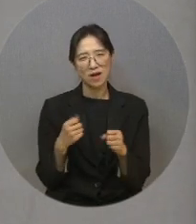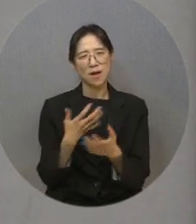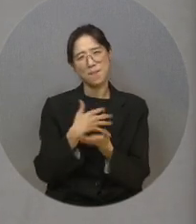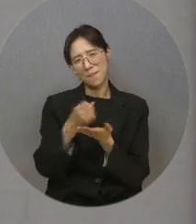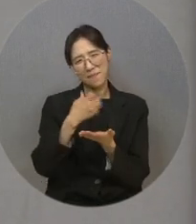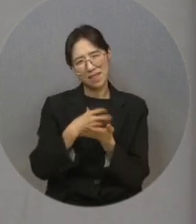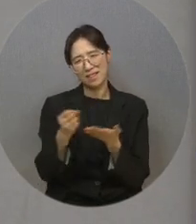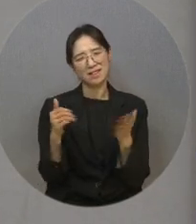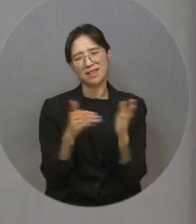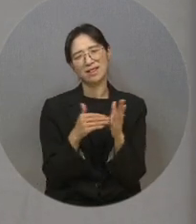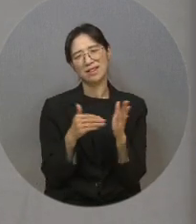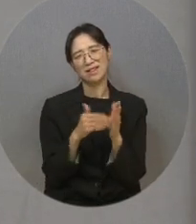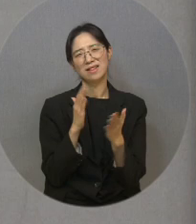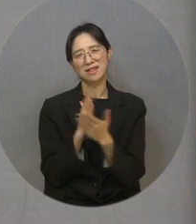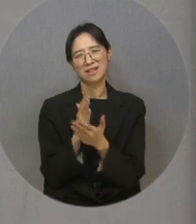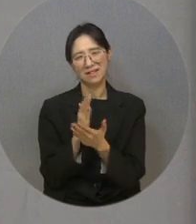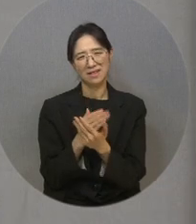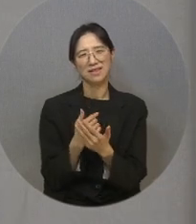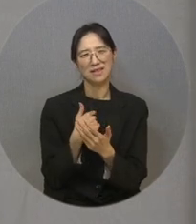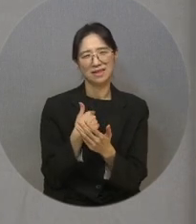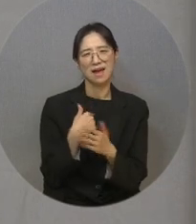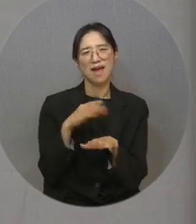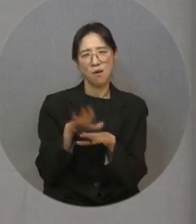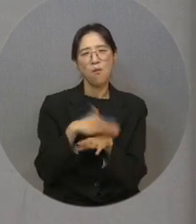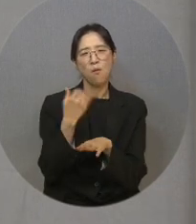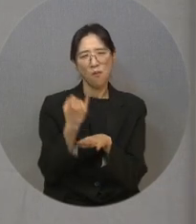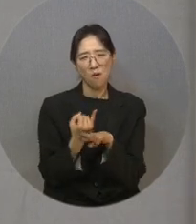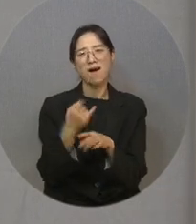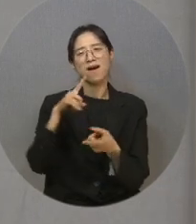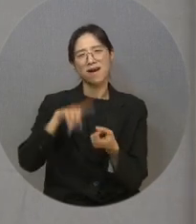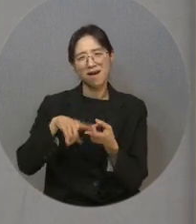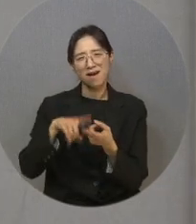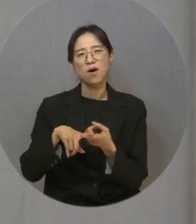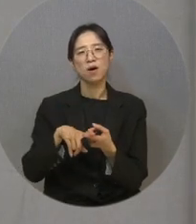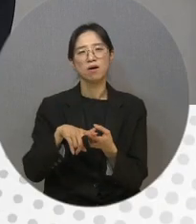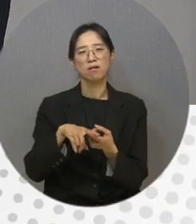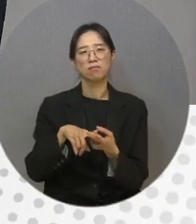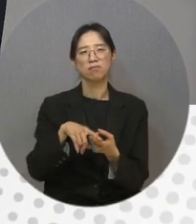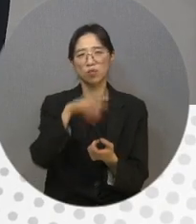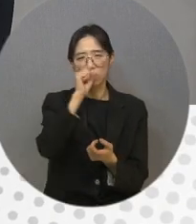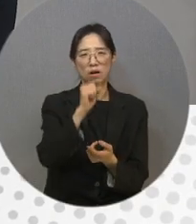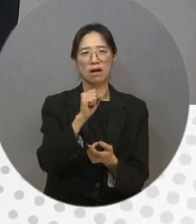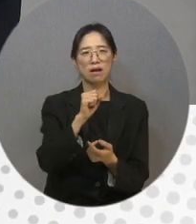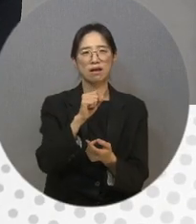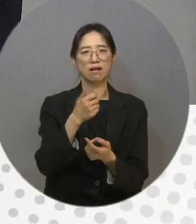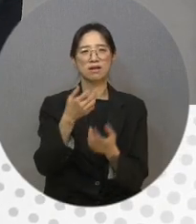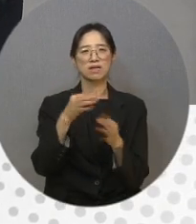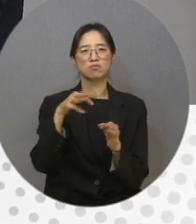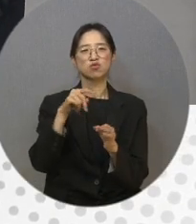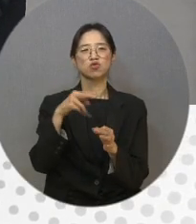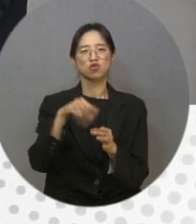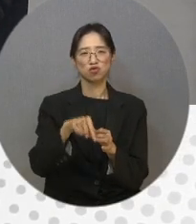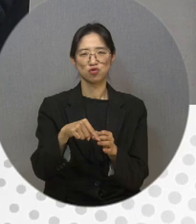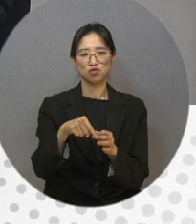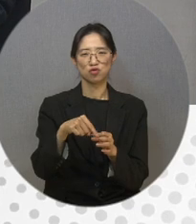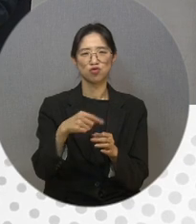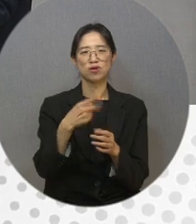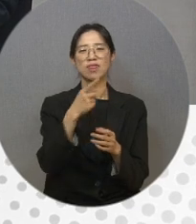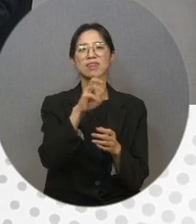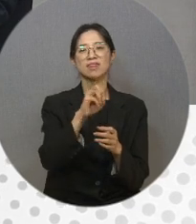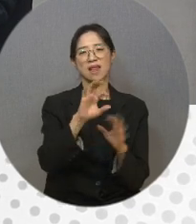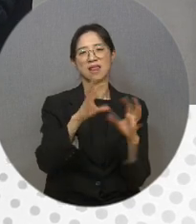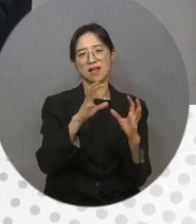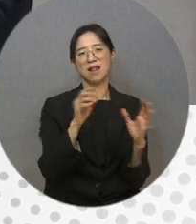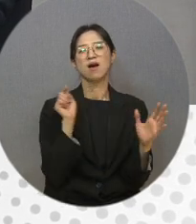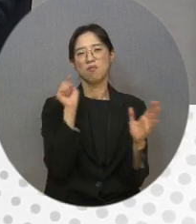뺏었던 거 이제 그만 침략도 하고 나 왕위는 좀 계승하게 해주십시오라고 했으면 됐는데 김춘추를 당으로 보내서 당은 그 당시만